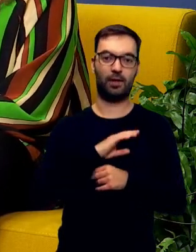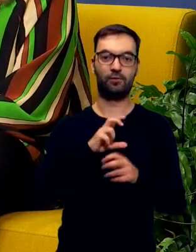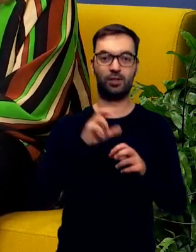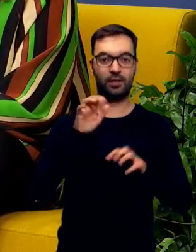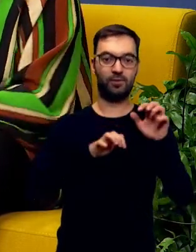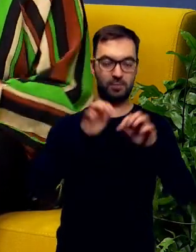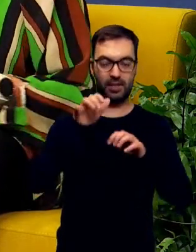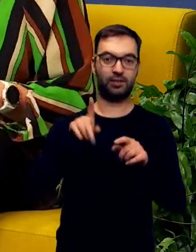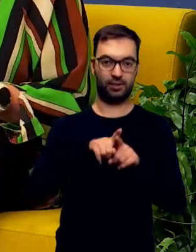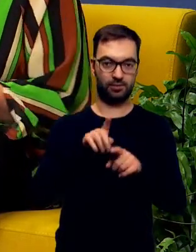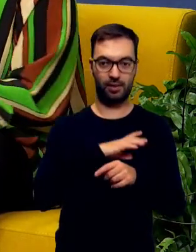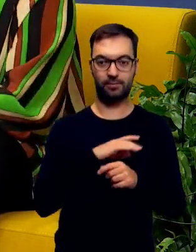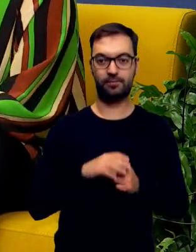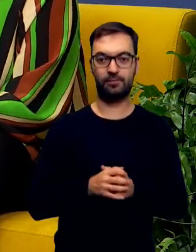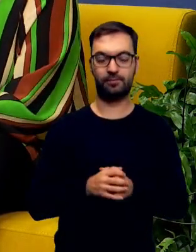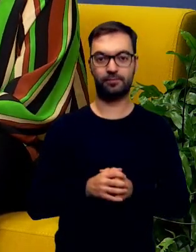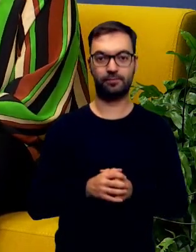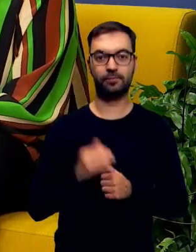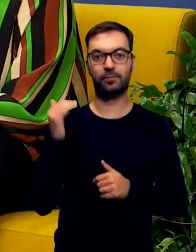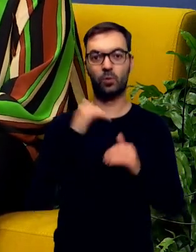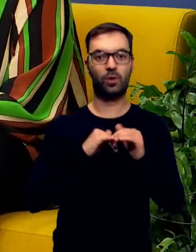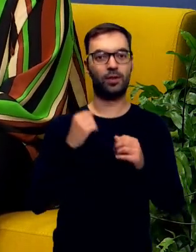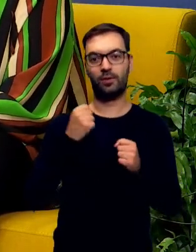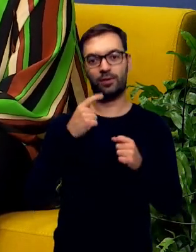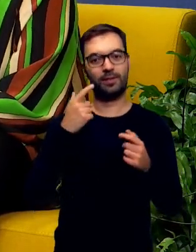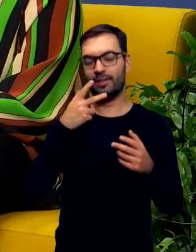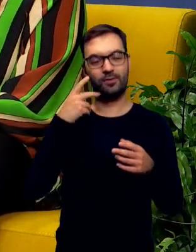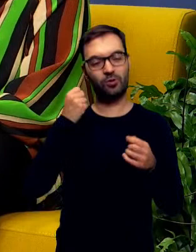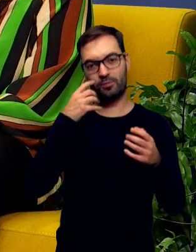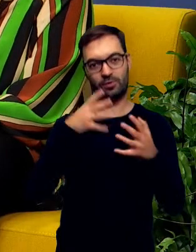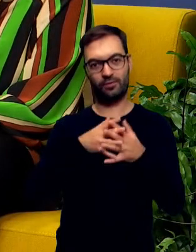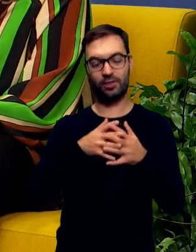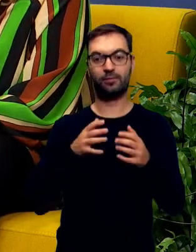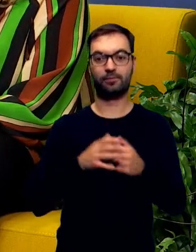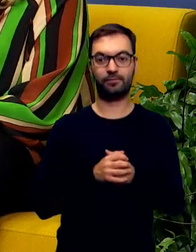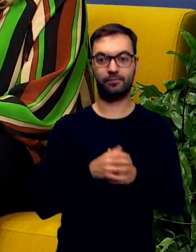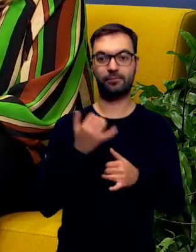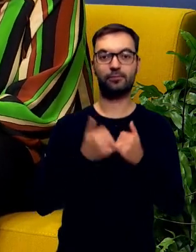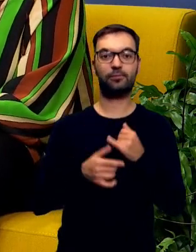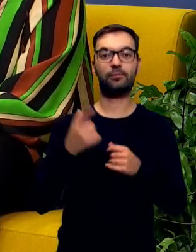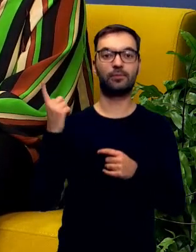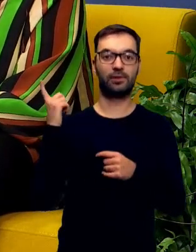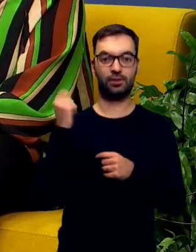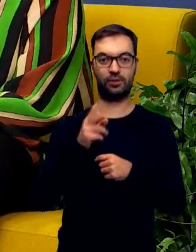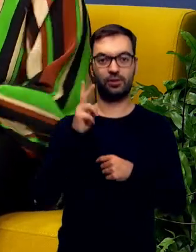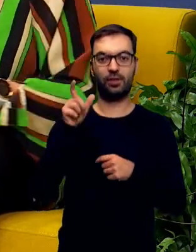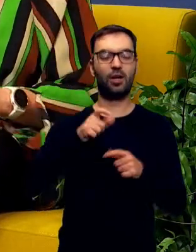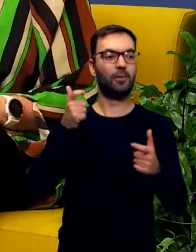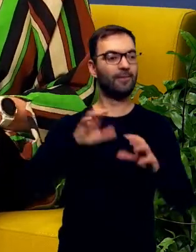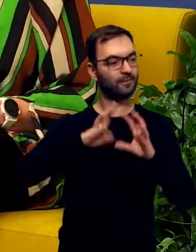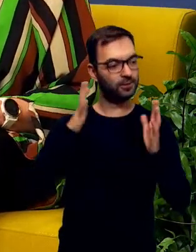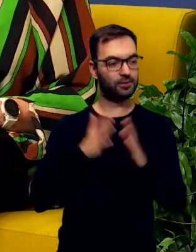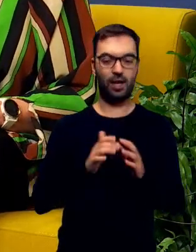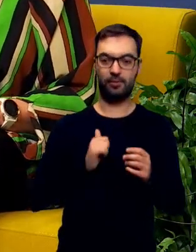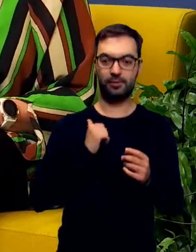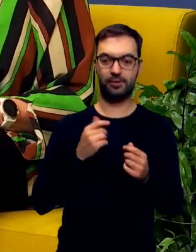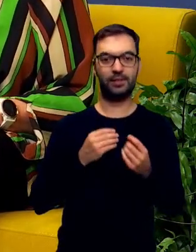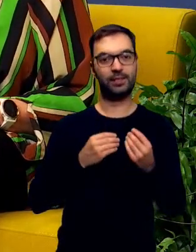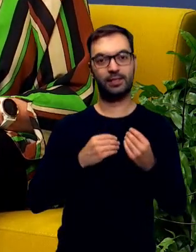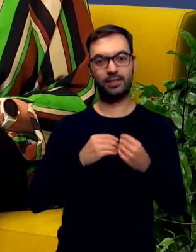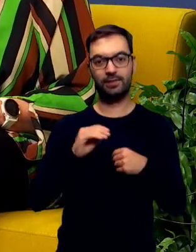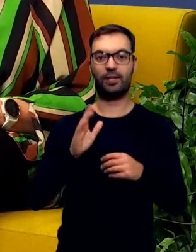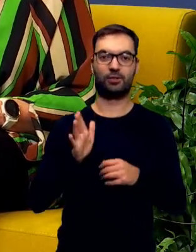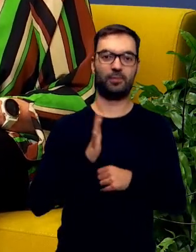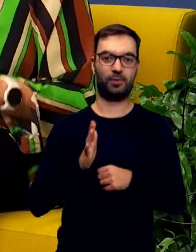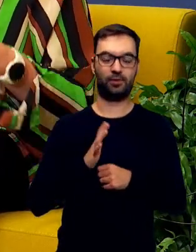podczas wspinaczki. Góry są nieprzewidywalne, ale jeżeli idzie ktoś i robi wszystko, żeby zwiększyć